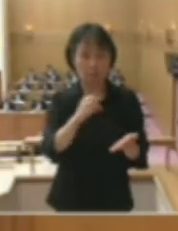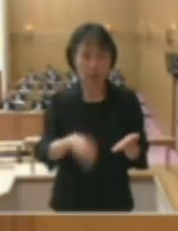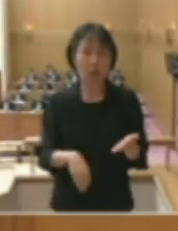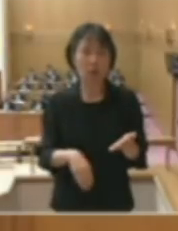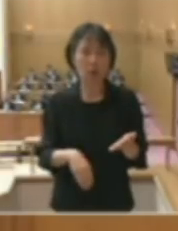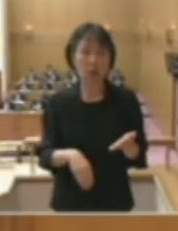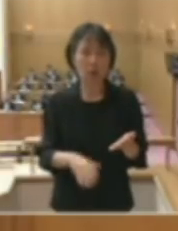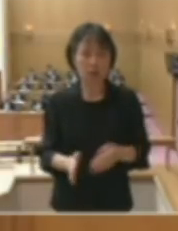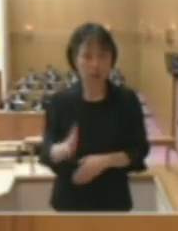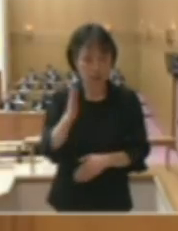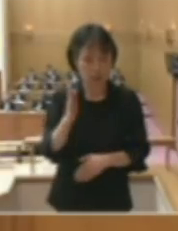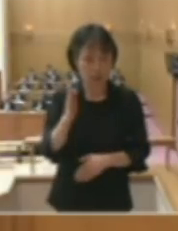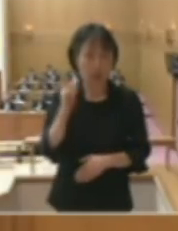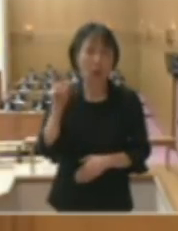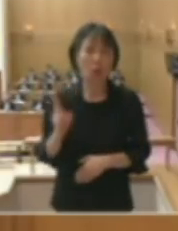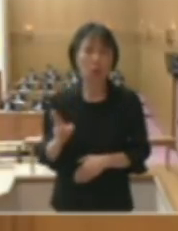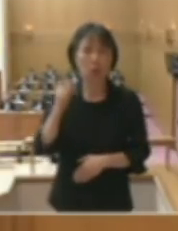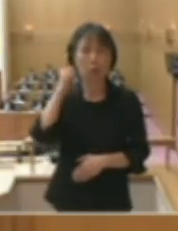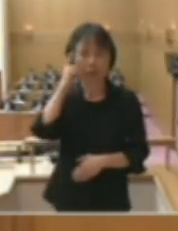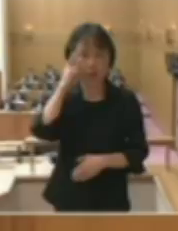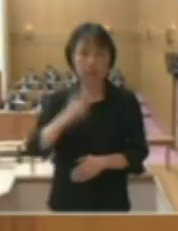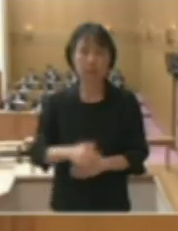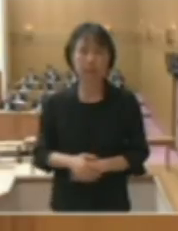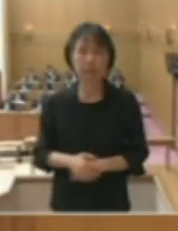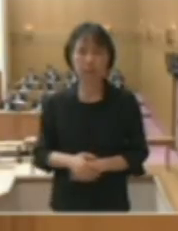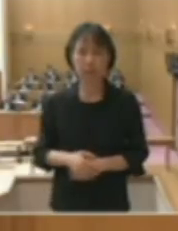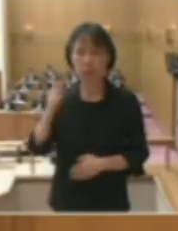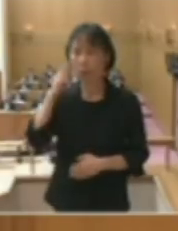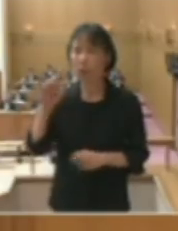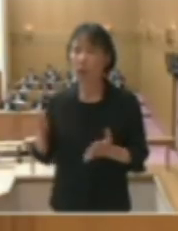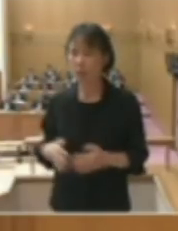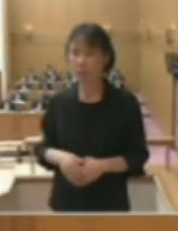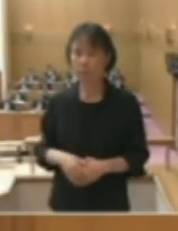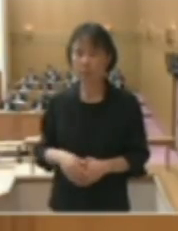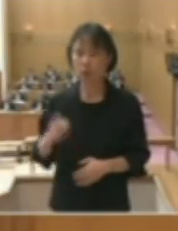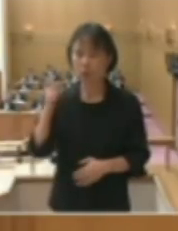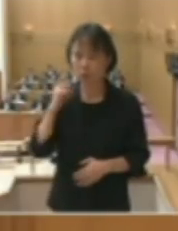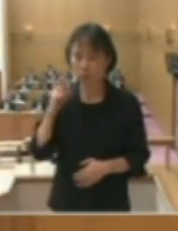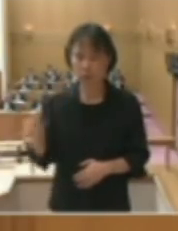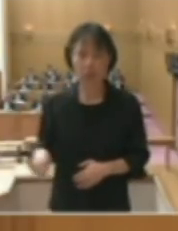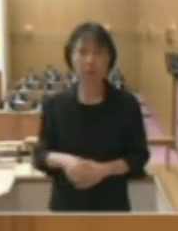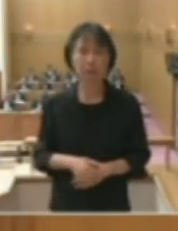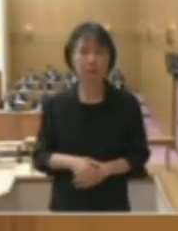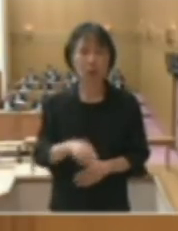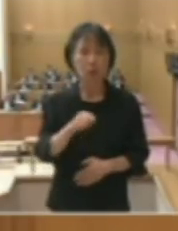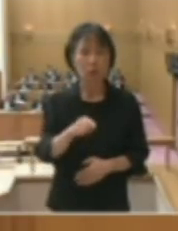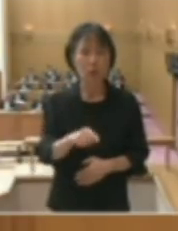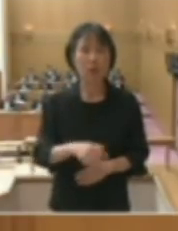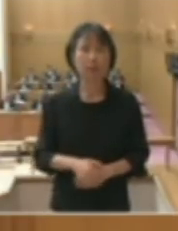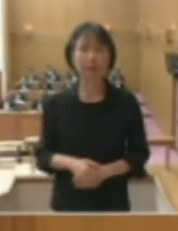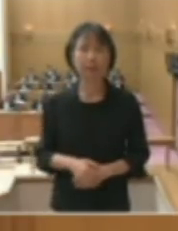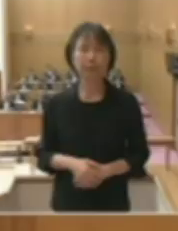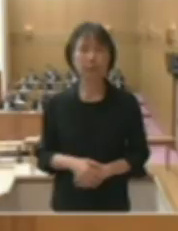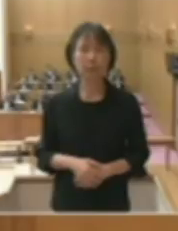確信をいたしております。うるせえ。あとは市長がいつ、そういう人間出ていけ。あ